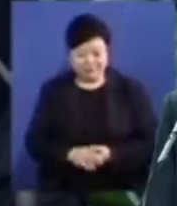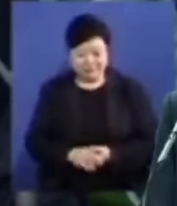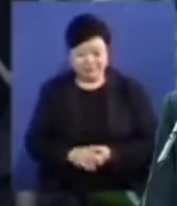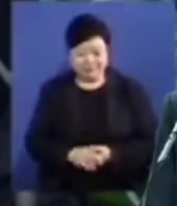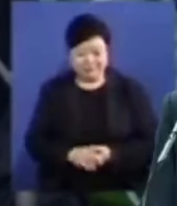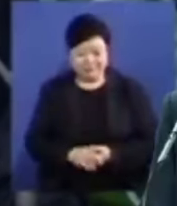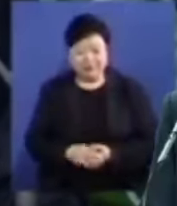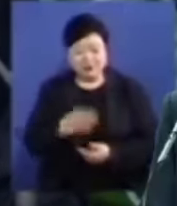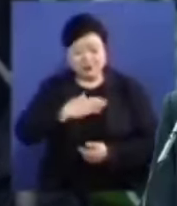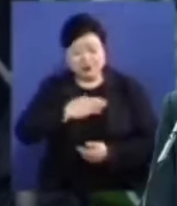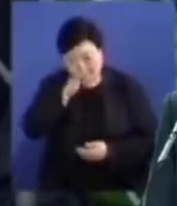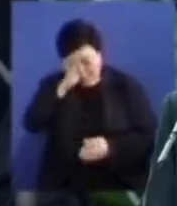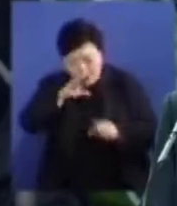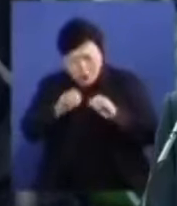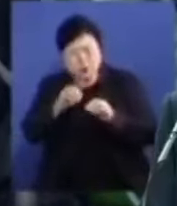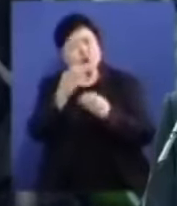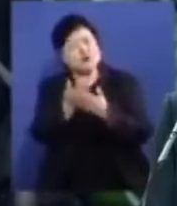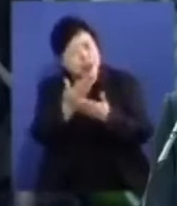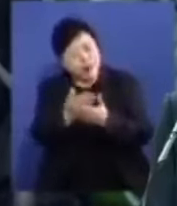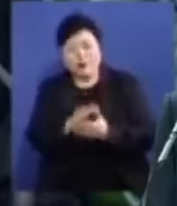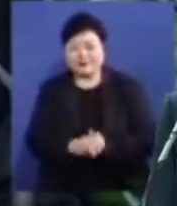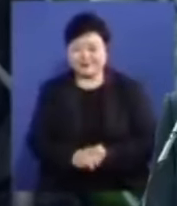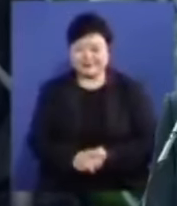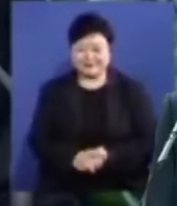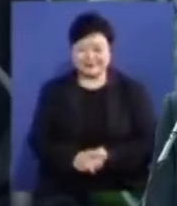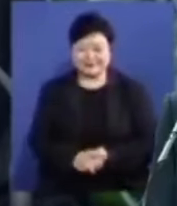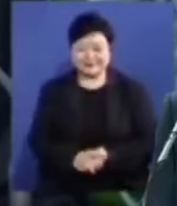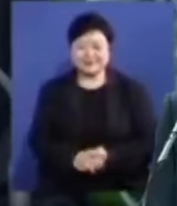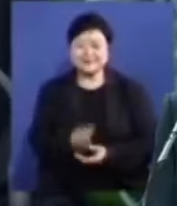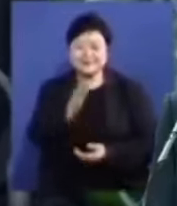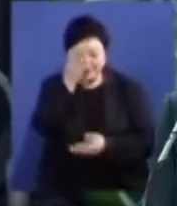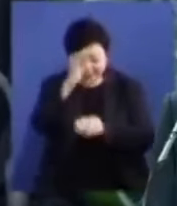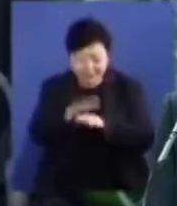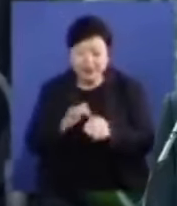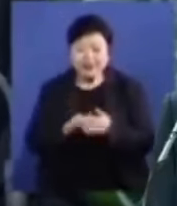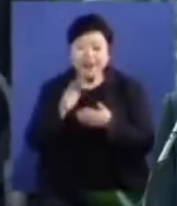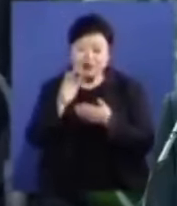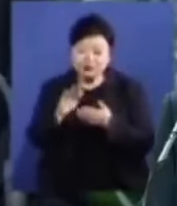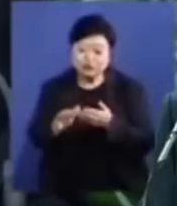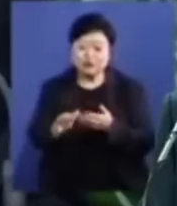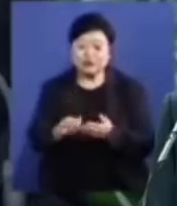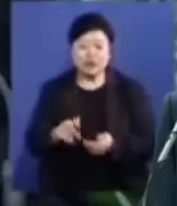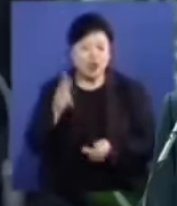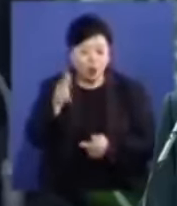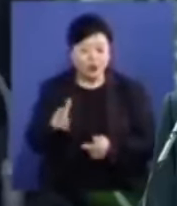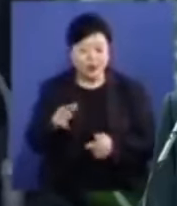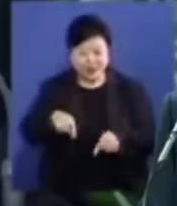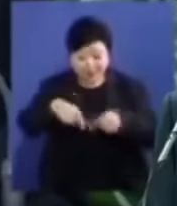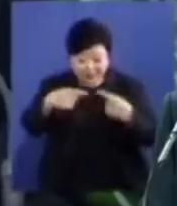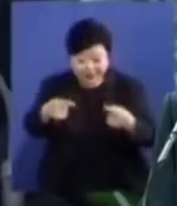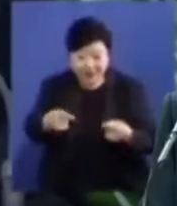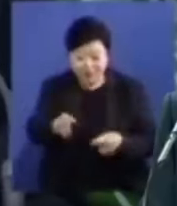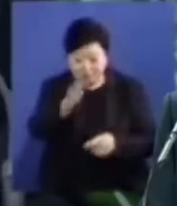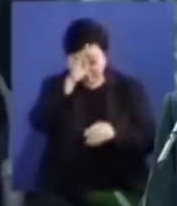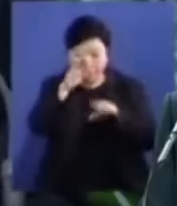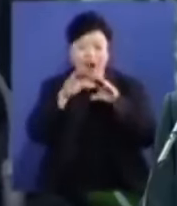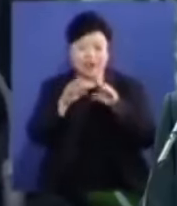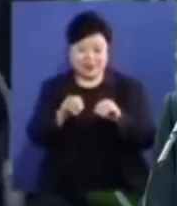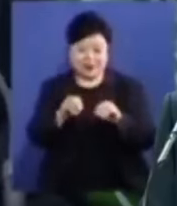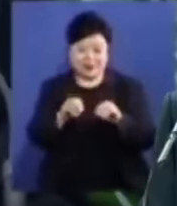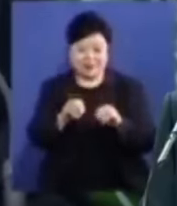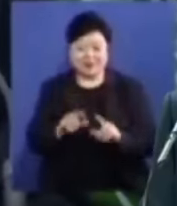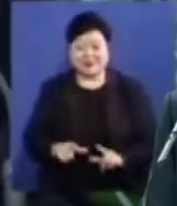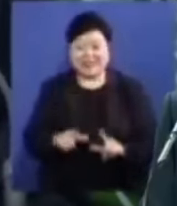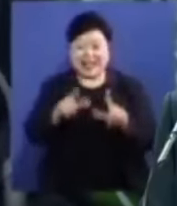지나지 마시고 저도 고쳐주시옵소서. 그래서 예배를 마치고 난 다음 호텔에 돌아오면 병도 낫고